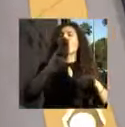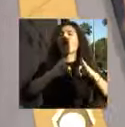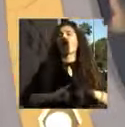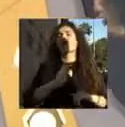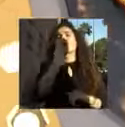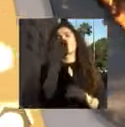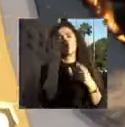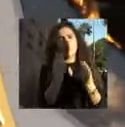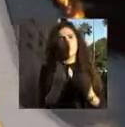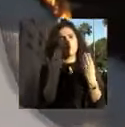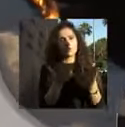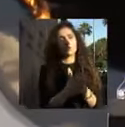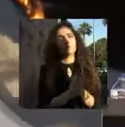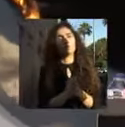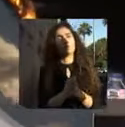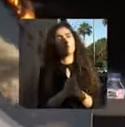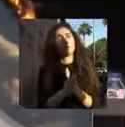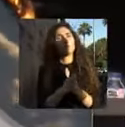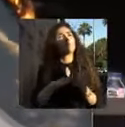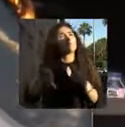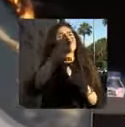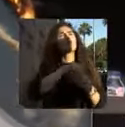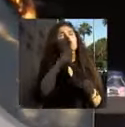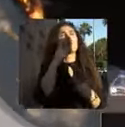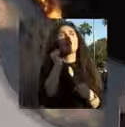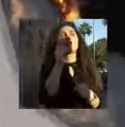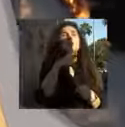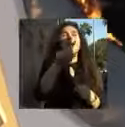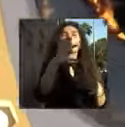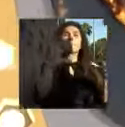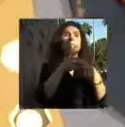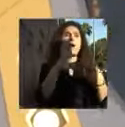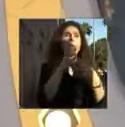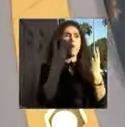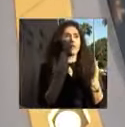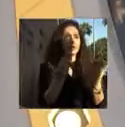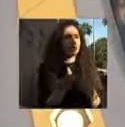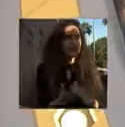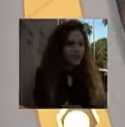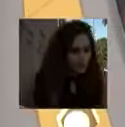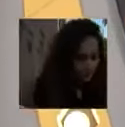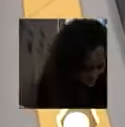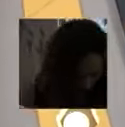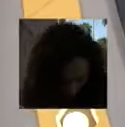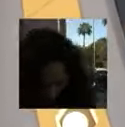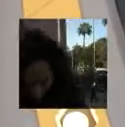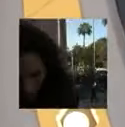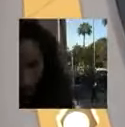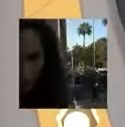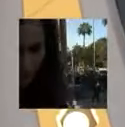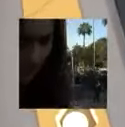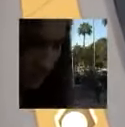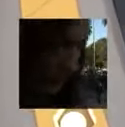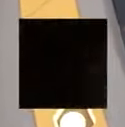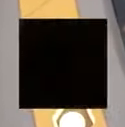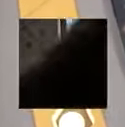gidebilecek. Bütün ilçeleri birbirine bağlayacak. Merkezi bitirelim. Tarsus'a da, Silifke'ye